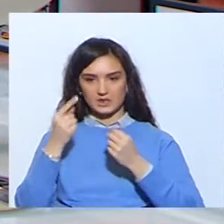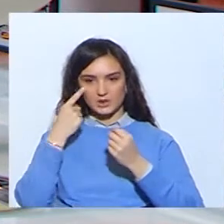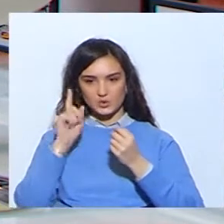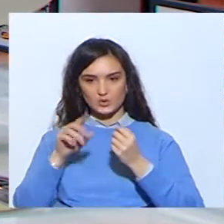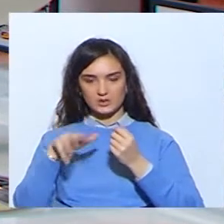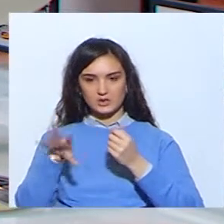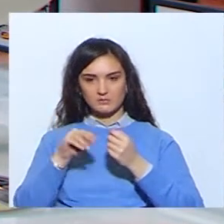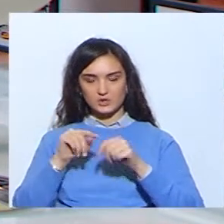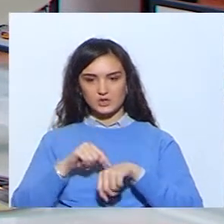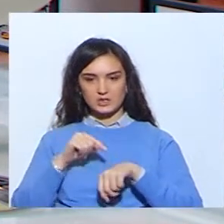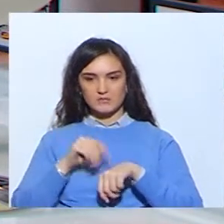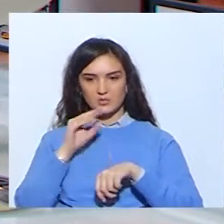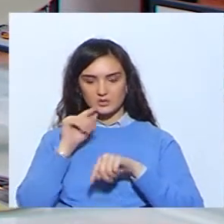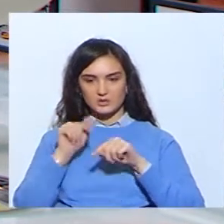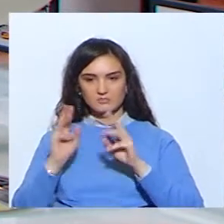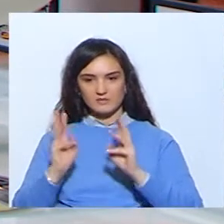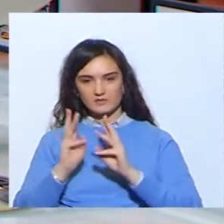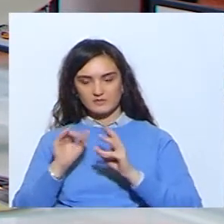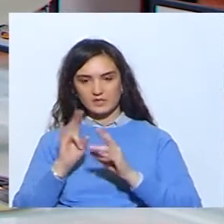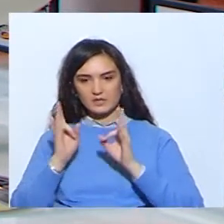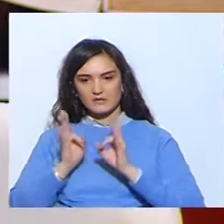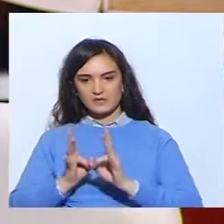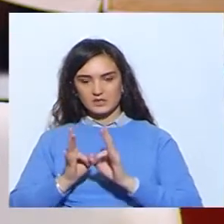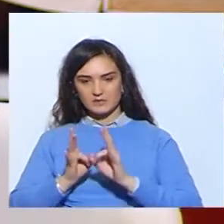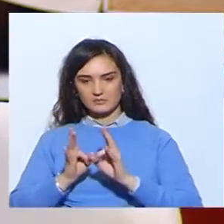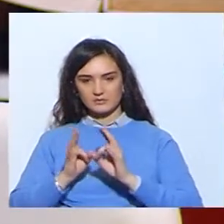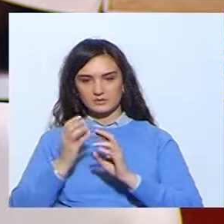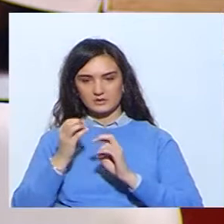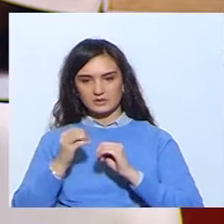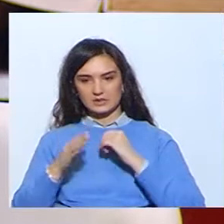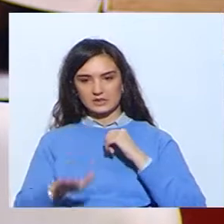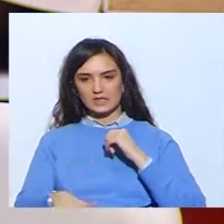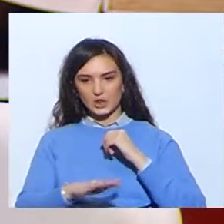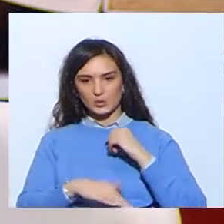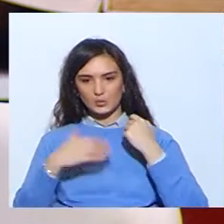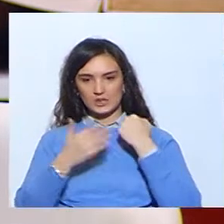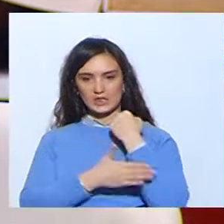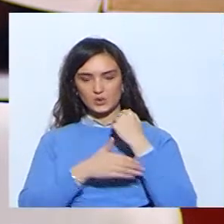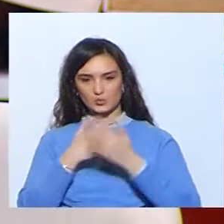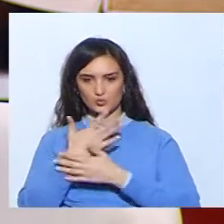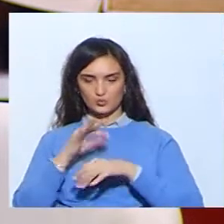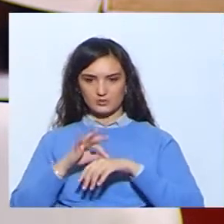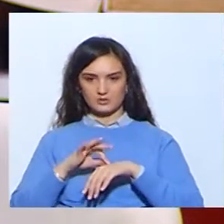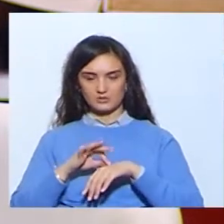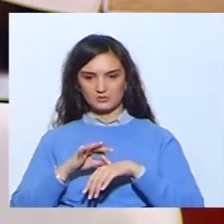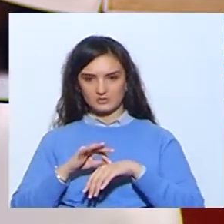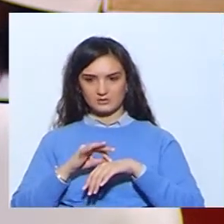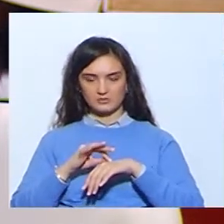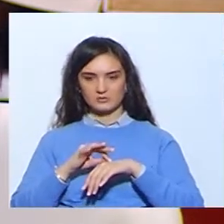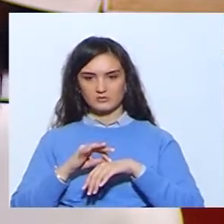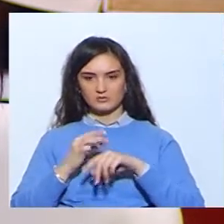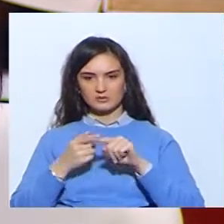ეცოდინება შეგრძნება, როდესაც ან დავიწვავთ ან დავიზიანებთ, კიდურს იქნება ეს თუ კანს თუ ნებისმიერ